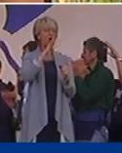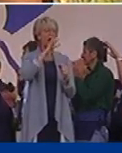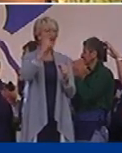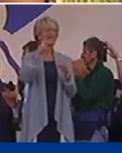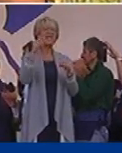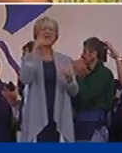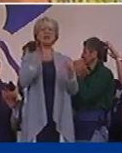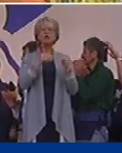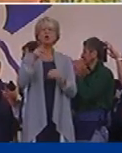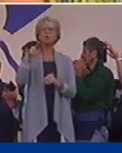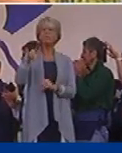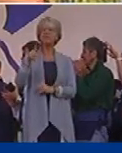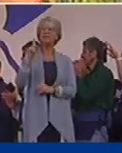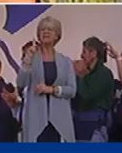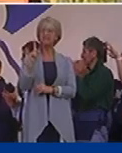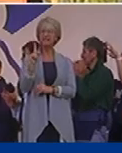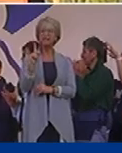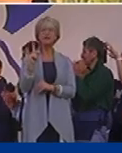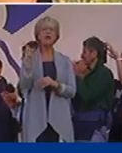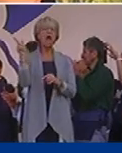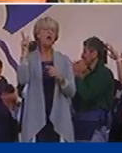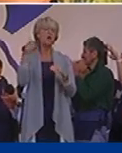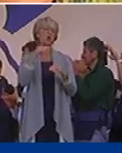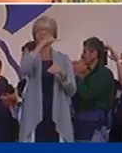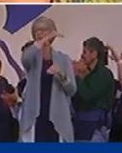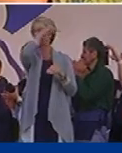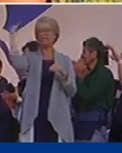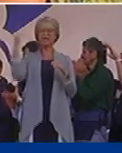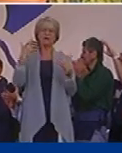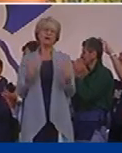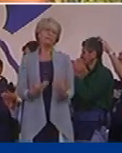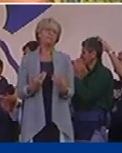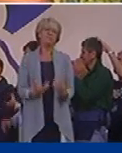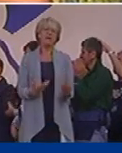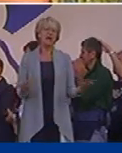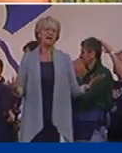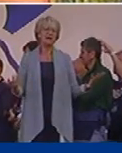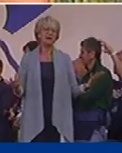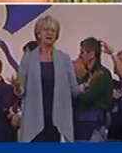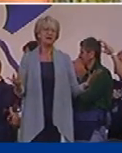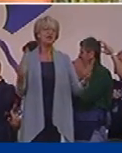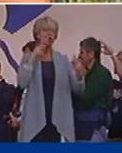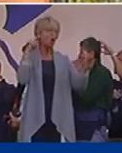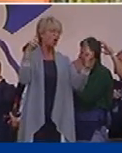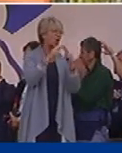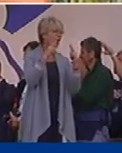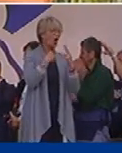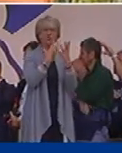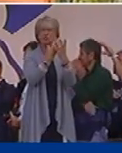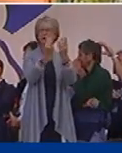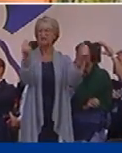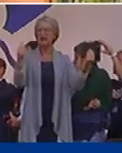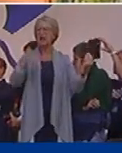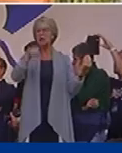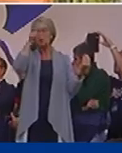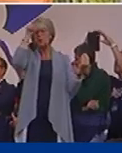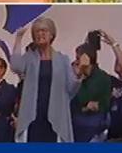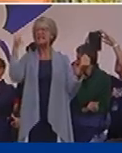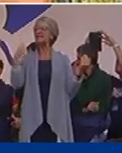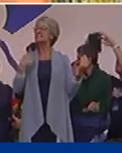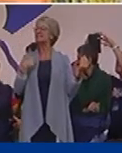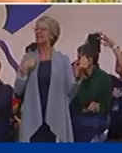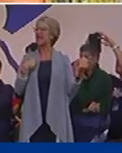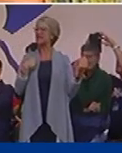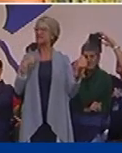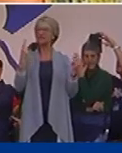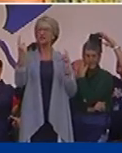elettori del PD che ne hanno piene le palle e io ne incontro tanti, anche quest'estate, che